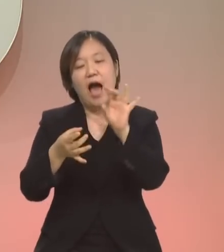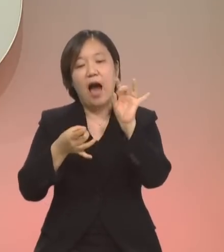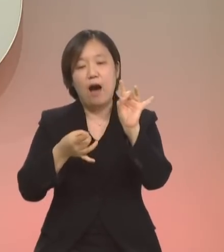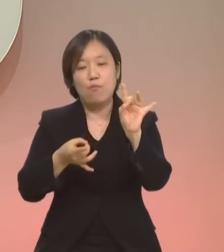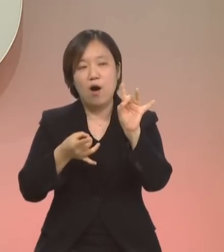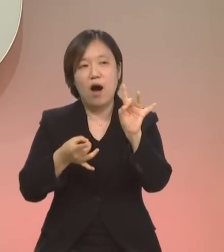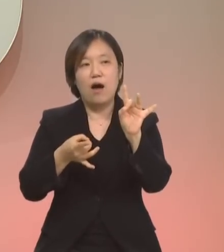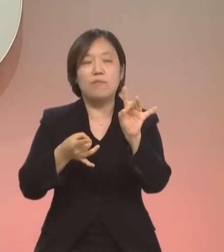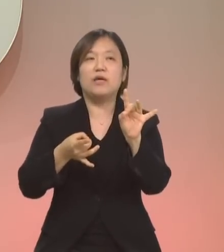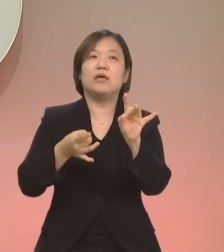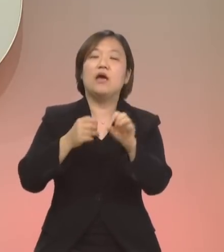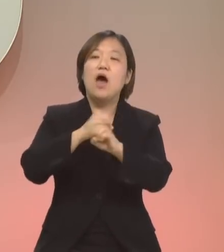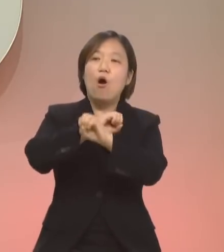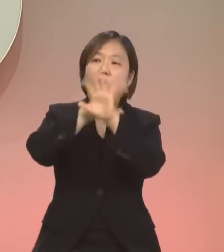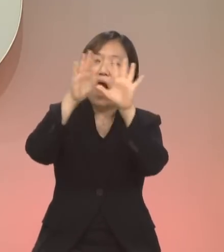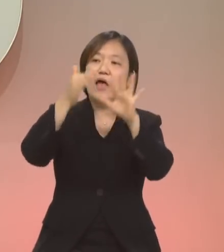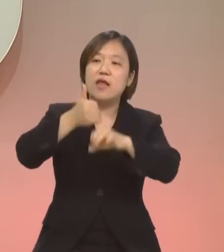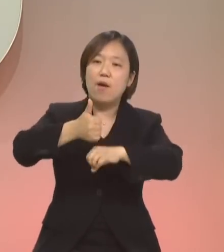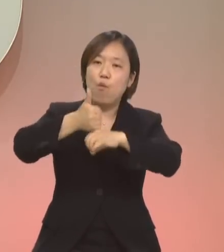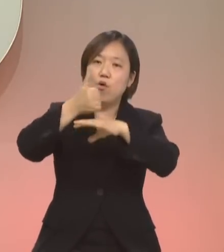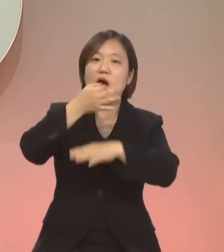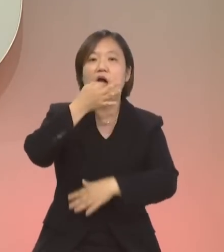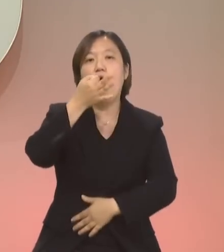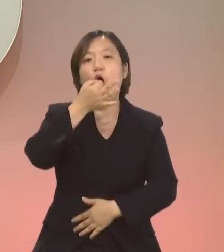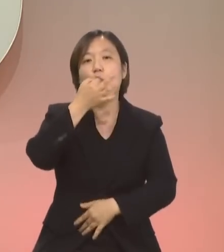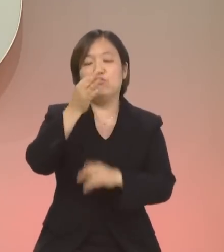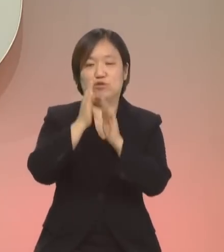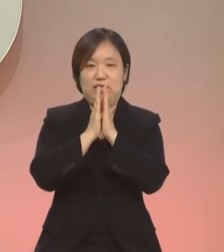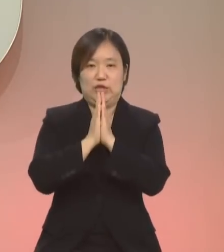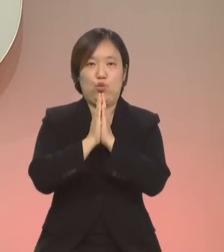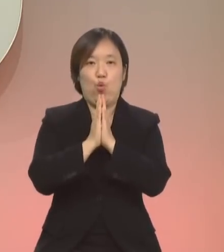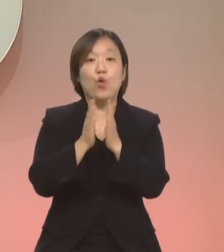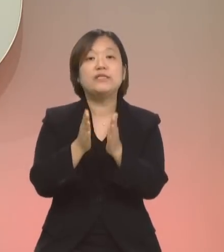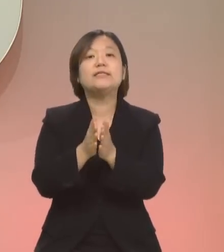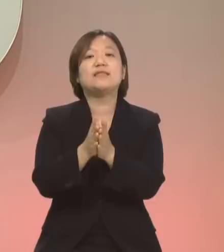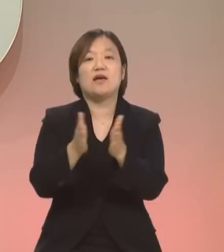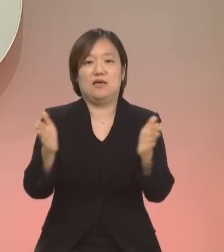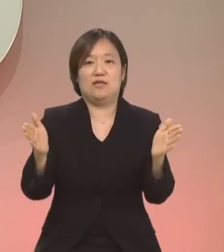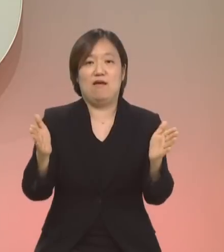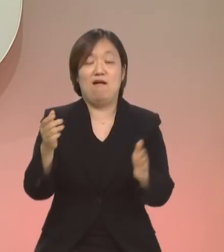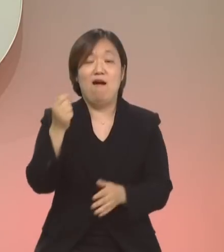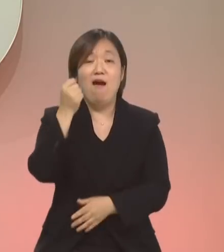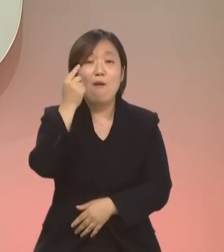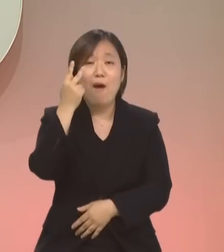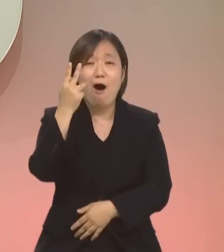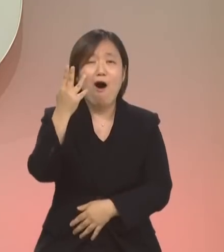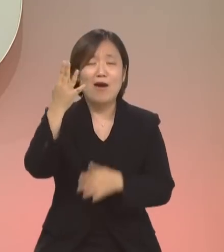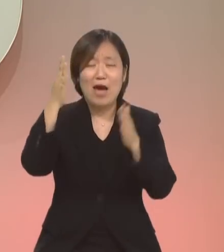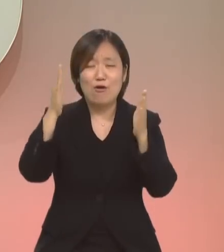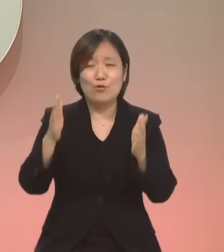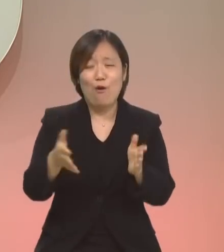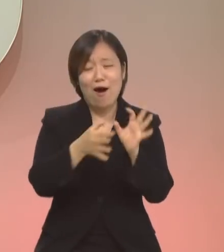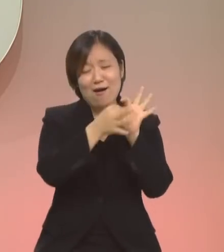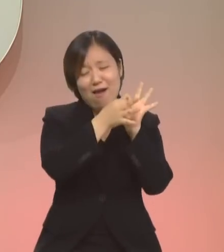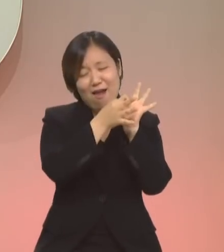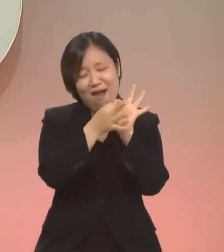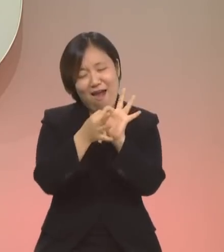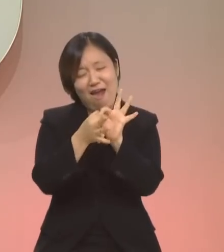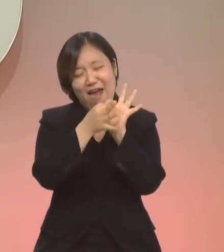매일매일 염불 기도를 올렸다고 합니다 그렇게 이제 몇 개월 동안 꾸준하게 이렇게 염불 기도를